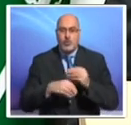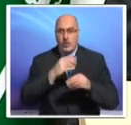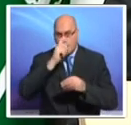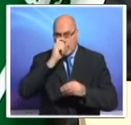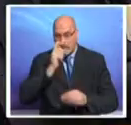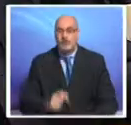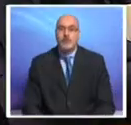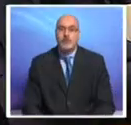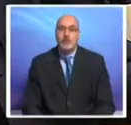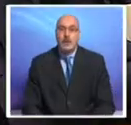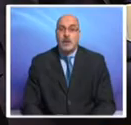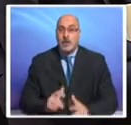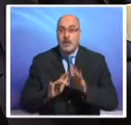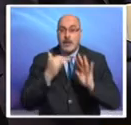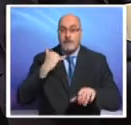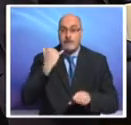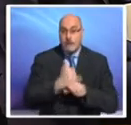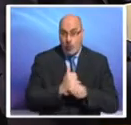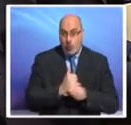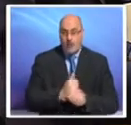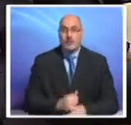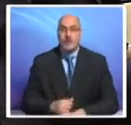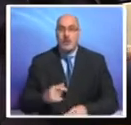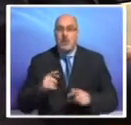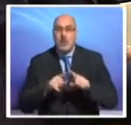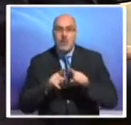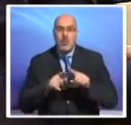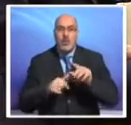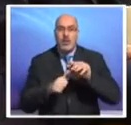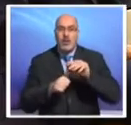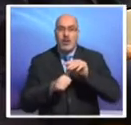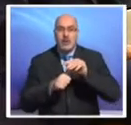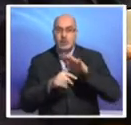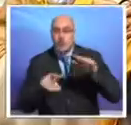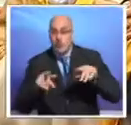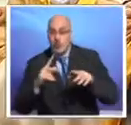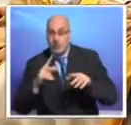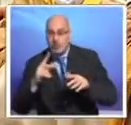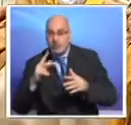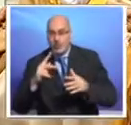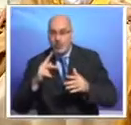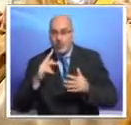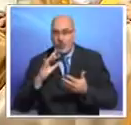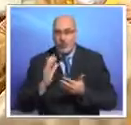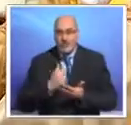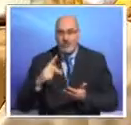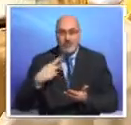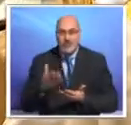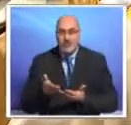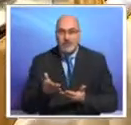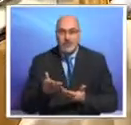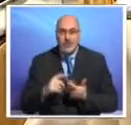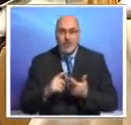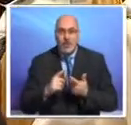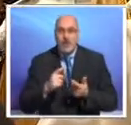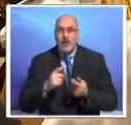العربية ظاهرة الهجرة غير الشرعية والشبكات الإجرامية المستغلة لهشاشة أوضاع المهاجرين